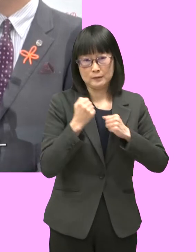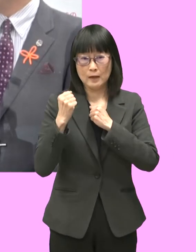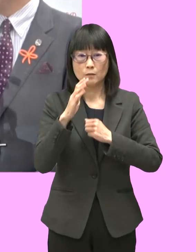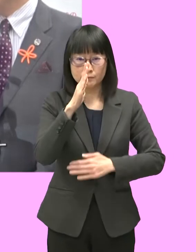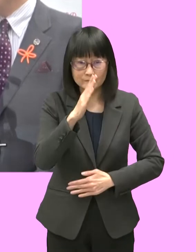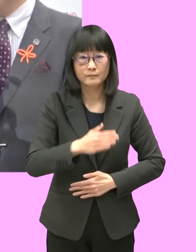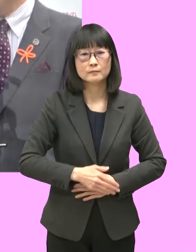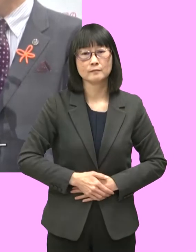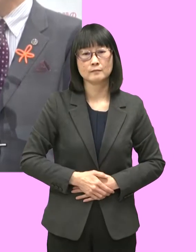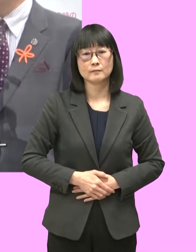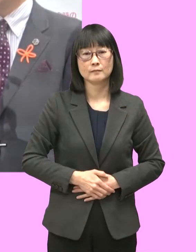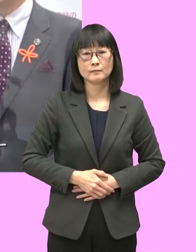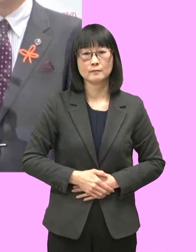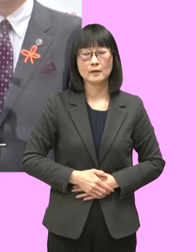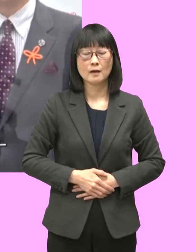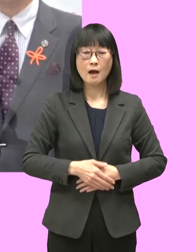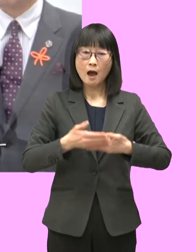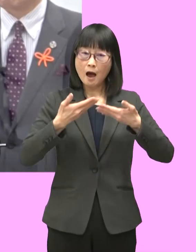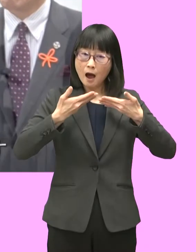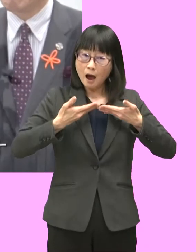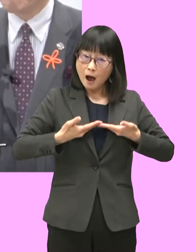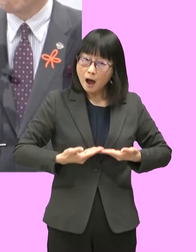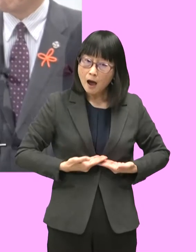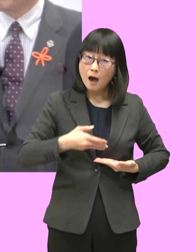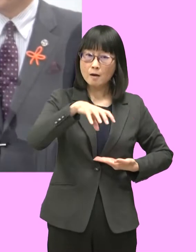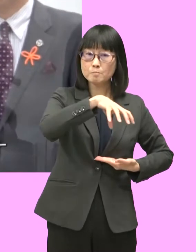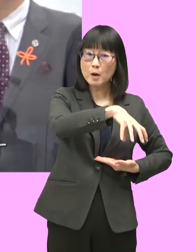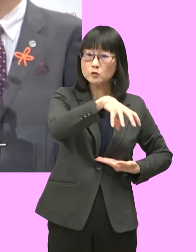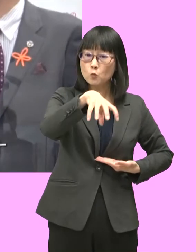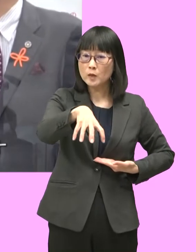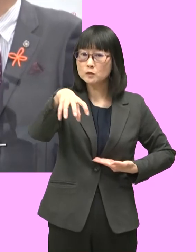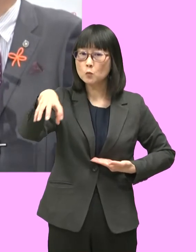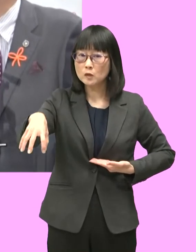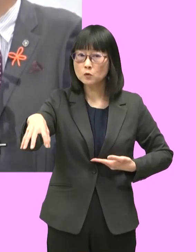安全な避難場所には次のようなところがあります。